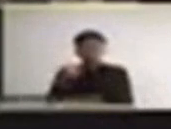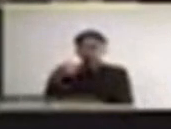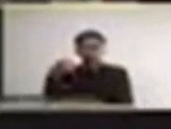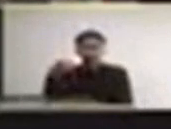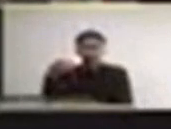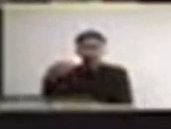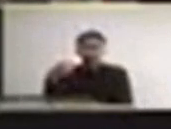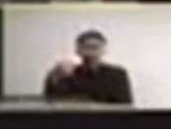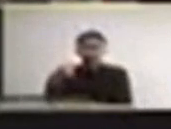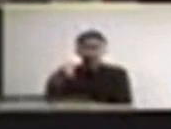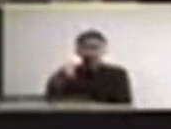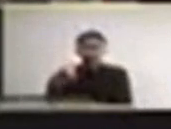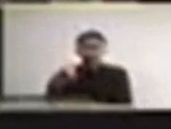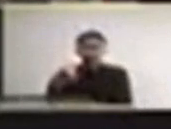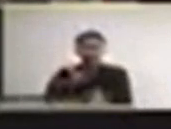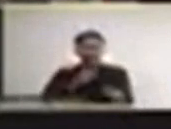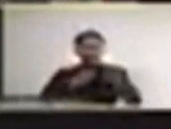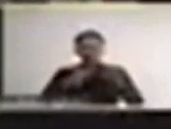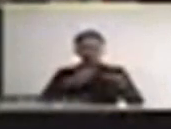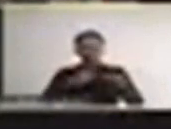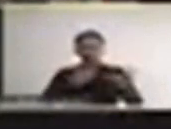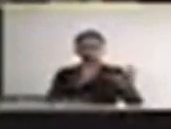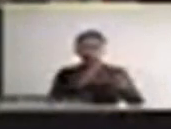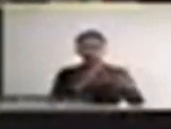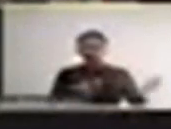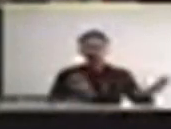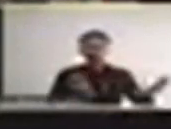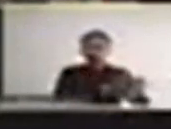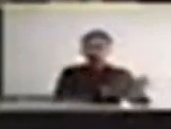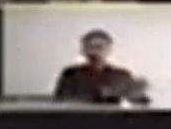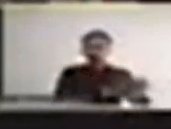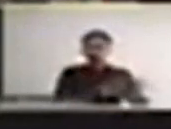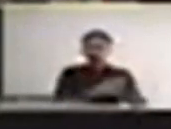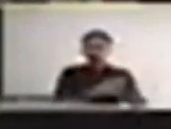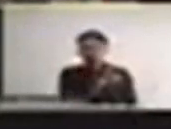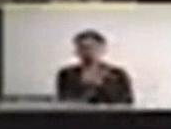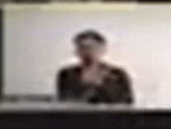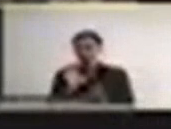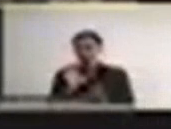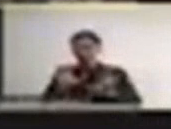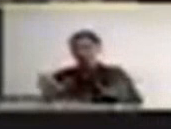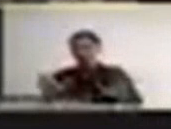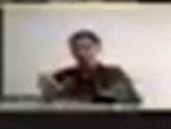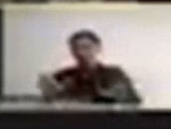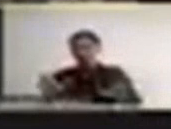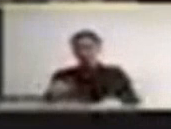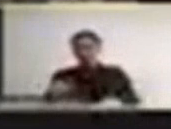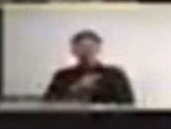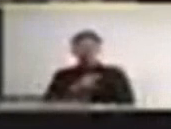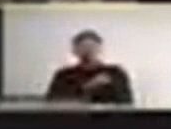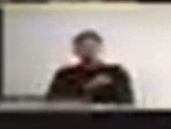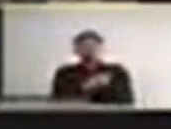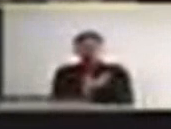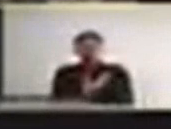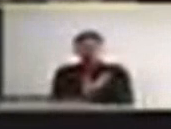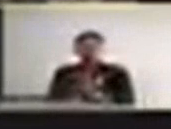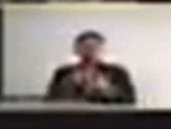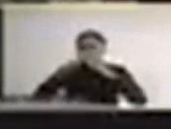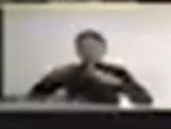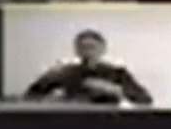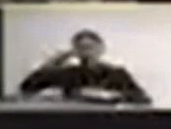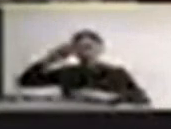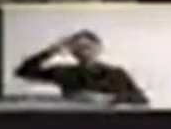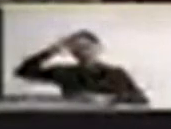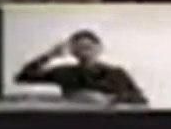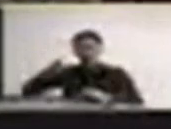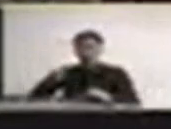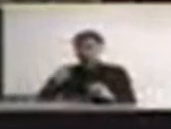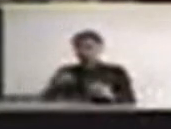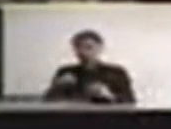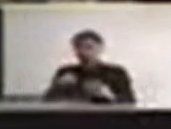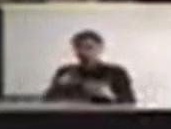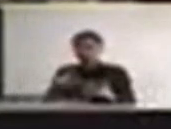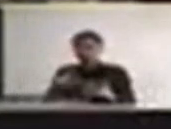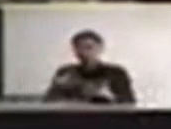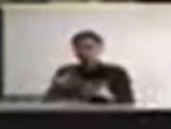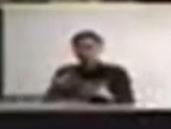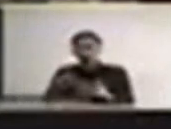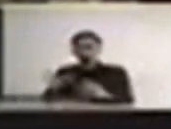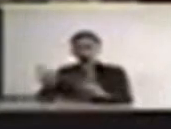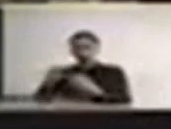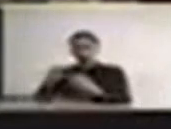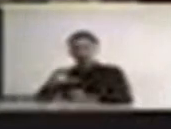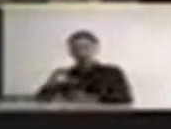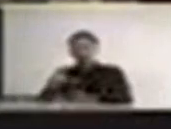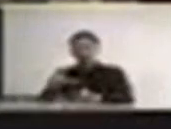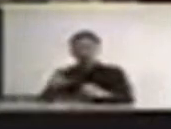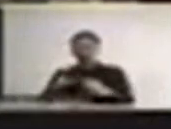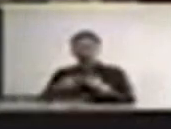punya fasilitas ruang isolasi? Jangan sampai rumah sakit jadi klaster-klaster baru kalau ruang isolasinya tidak memenuhi standar. Seandainya